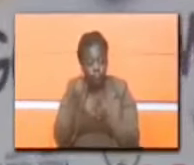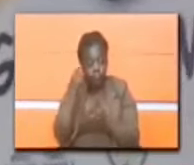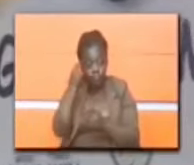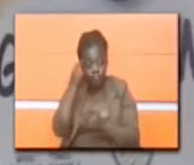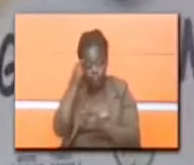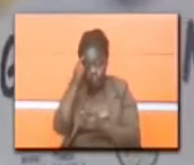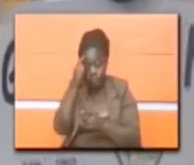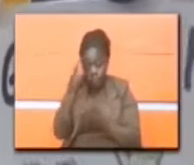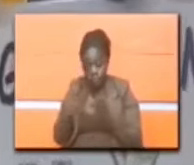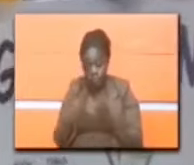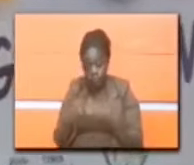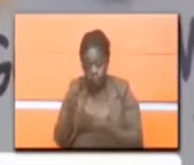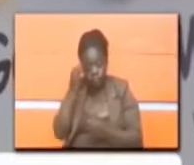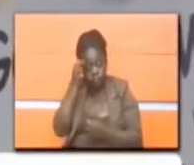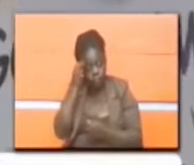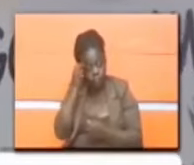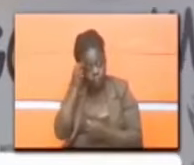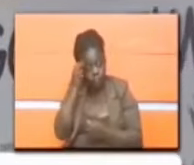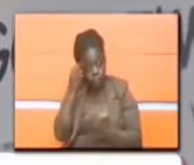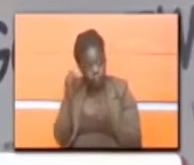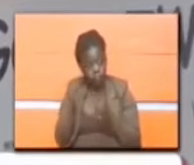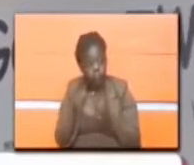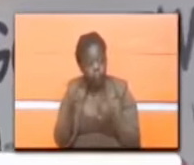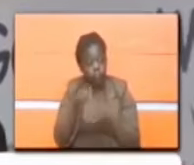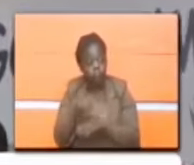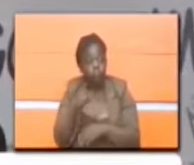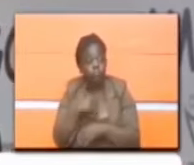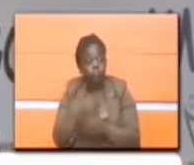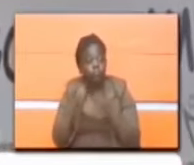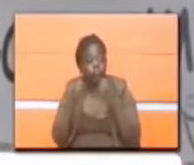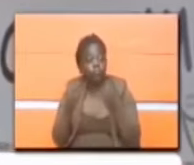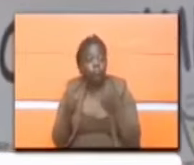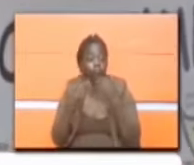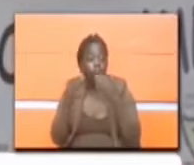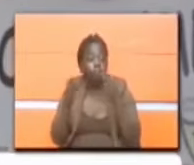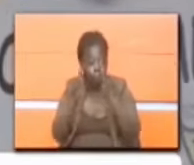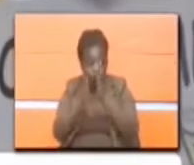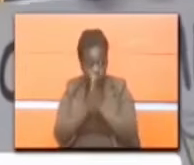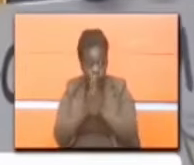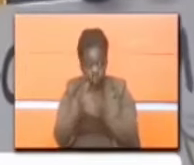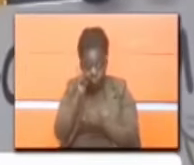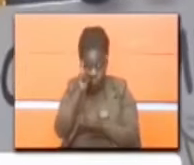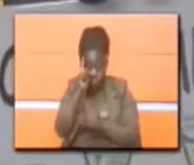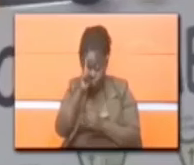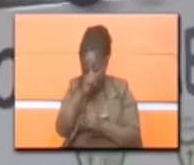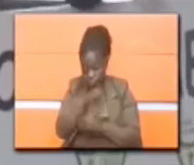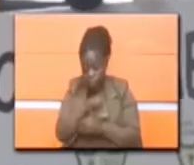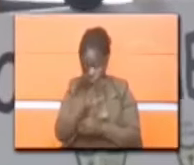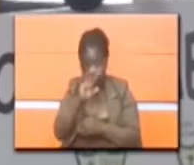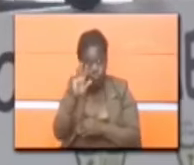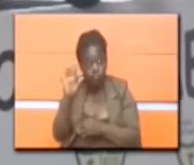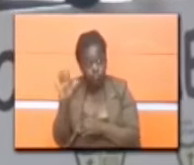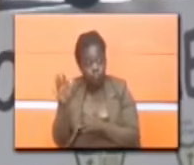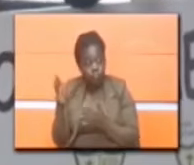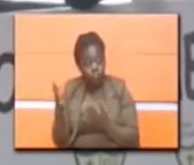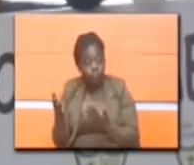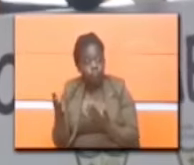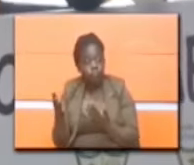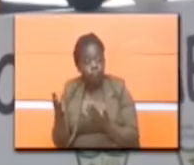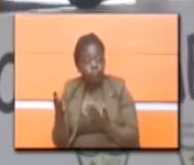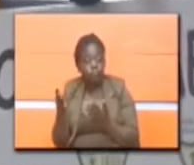Era antumye okubategeeza nti mwebale kusabira Ssaabasajja Kabaka okomawo okwabo